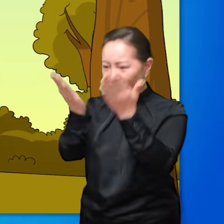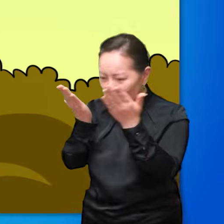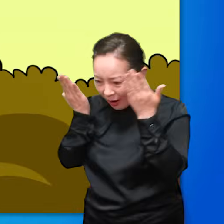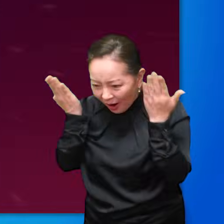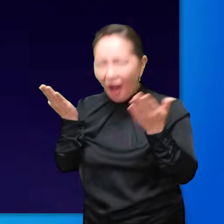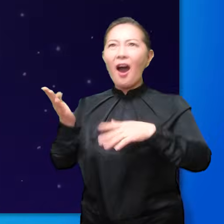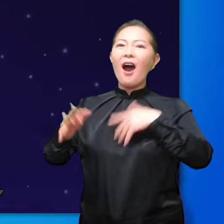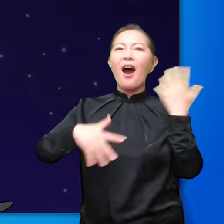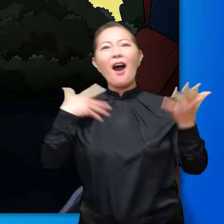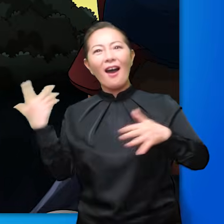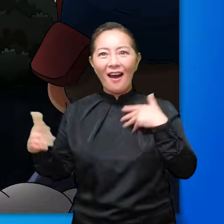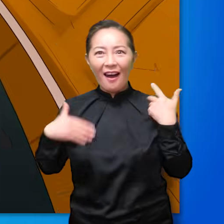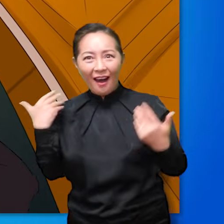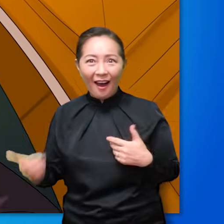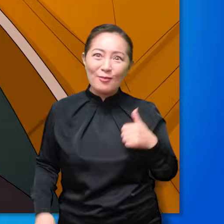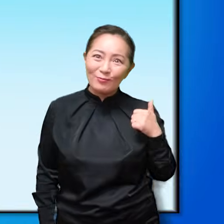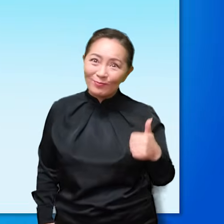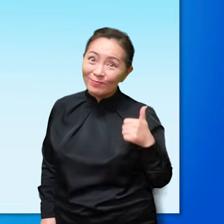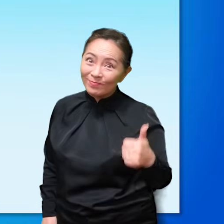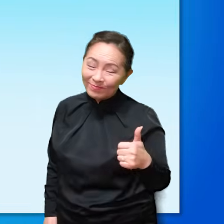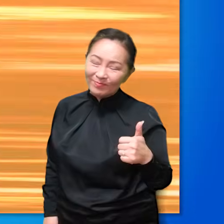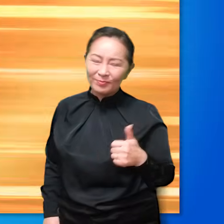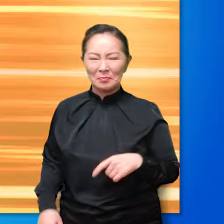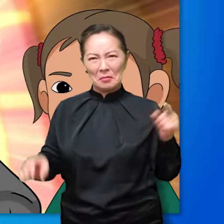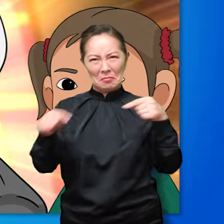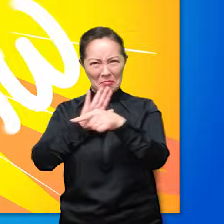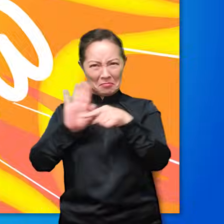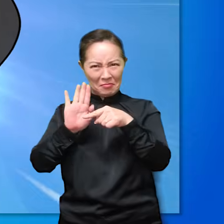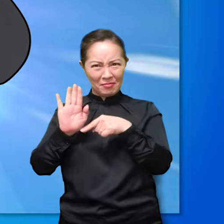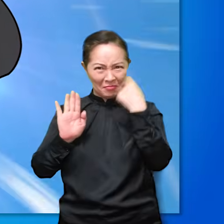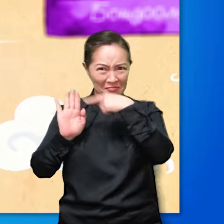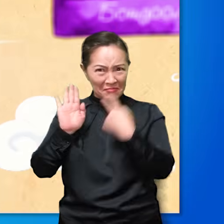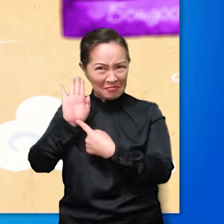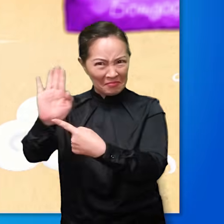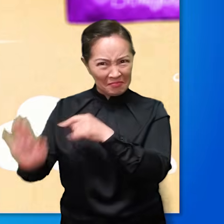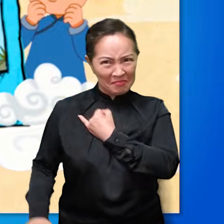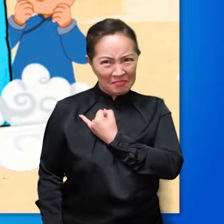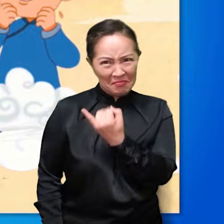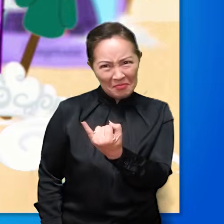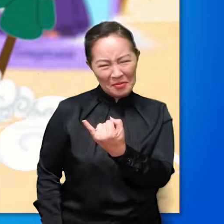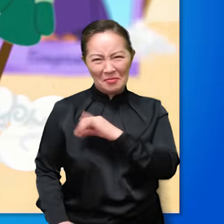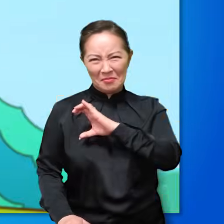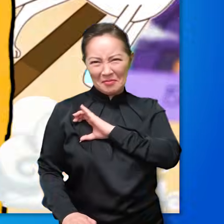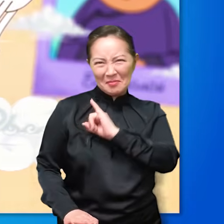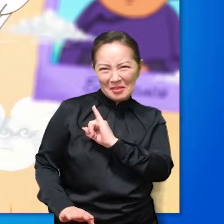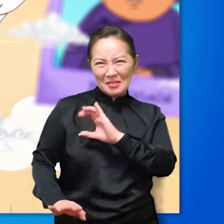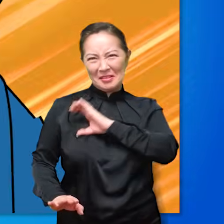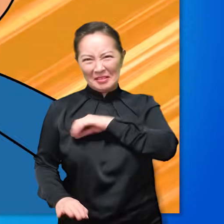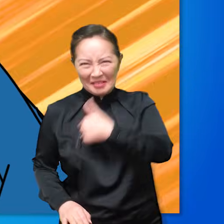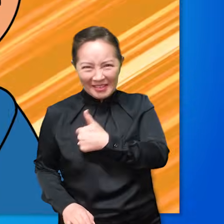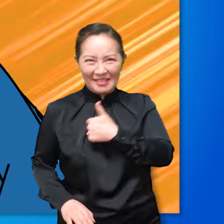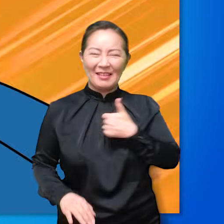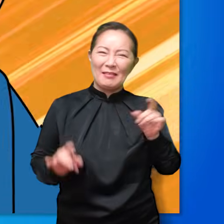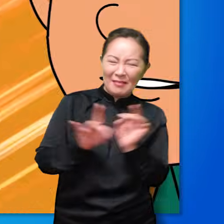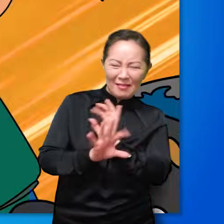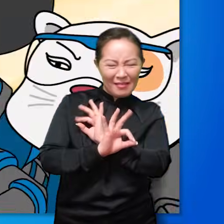хамтаа баяснаа. Эсрэг дүүрүүд байна, эрэг дүүрүүд байна. Хамтаа тоглох хөргөн бүгдүүч